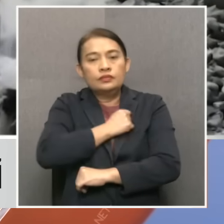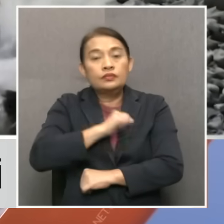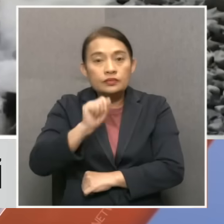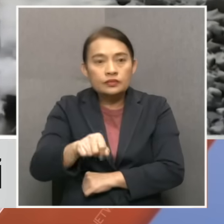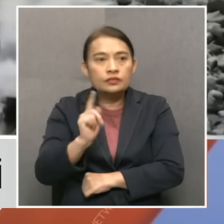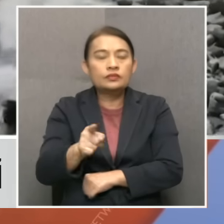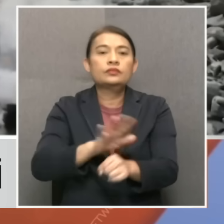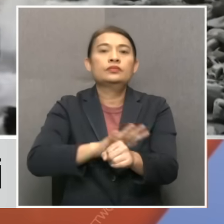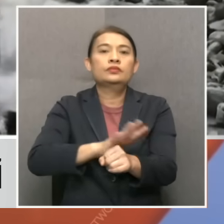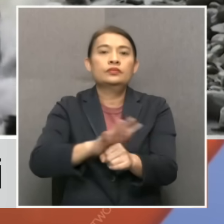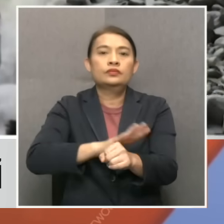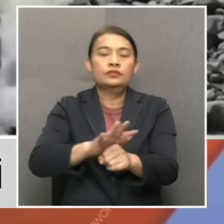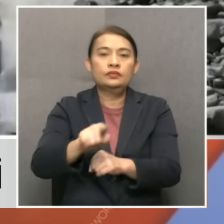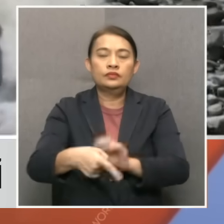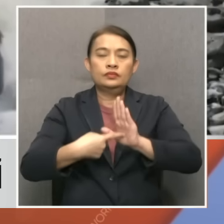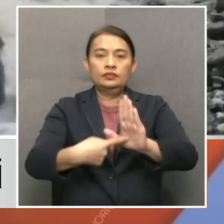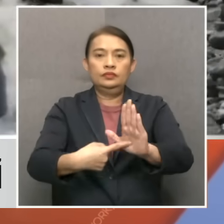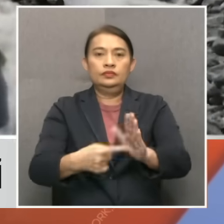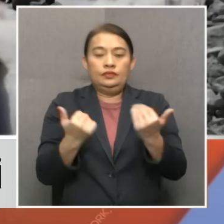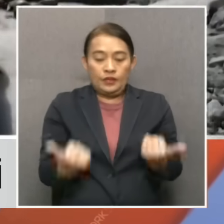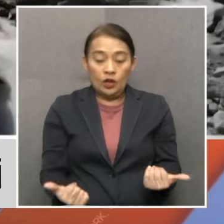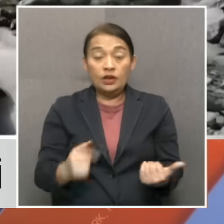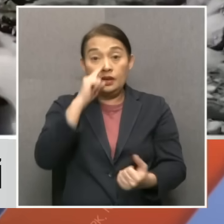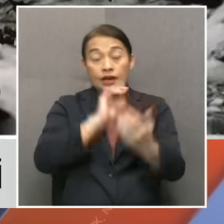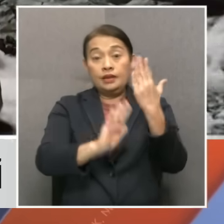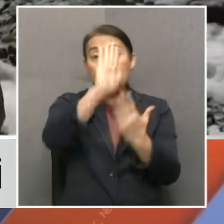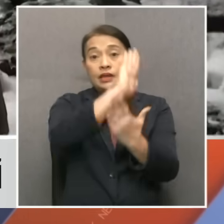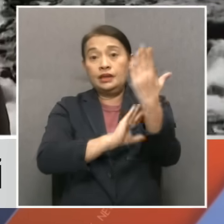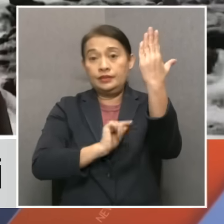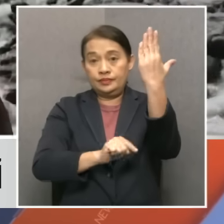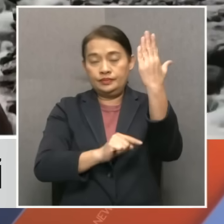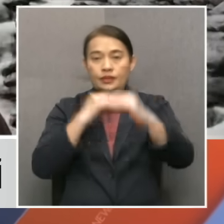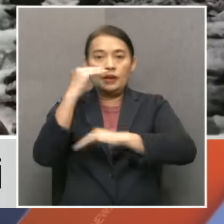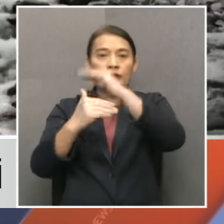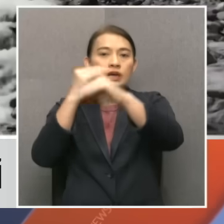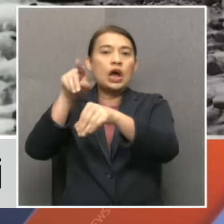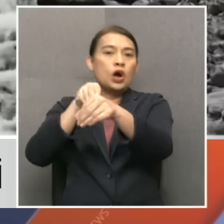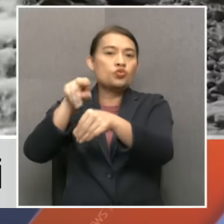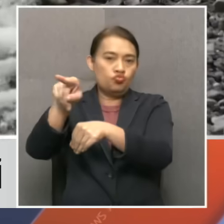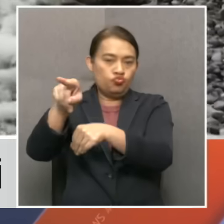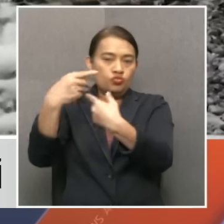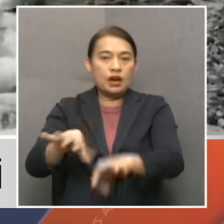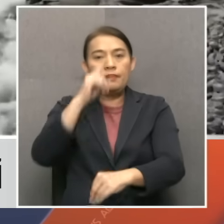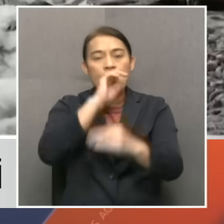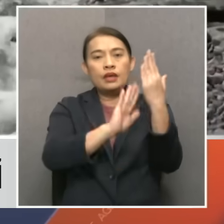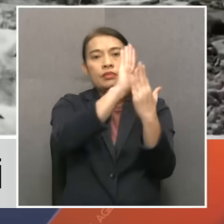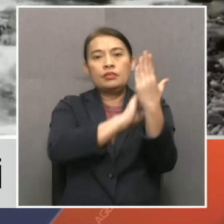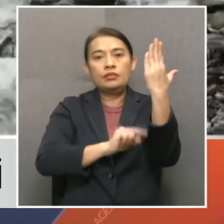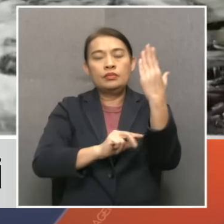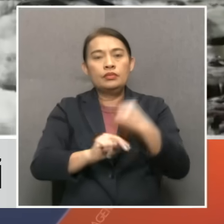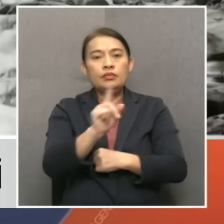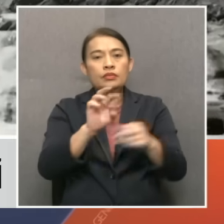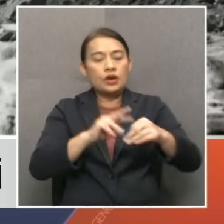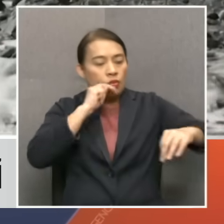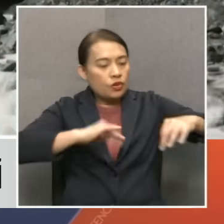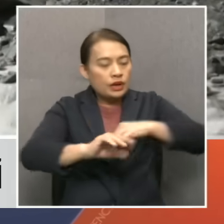ลางๆดีกว่านะครับเช่นยกตัวอย่างนะขณะนี้เองเนี่ยประเทศระหว่างกำลังพัฒนาหรือแม้แต่ประเทศไทยเนี่ยและประเทศที่ในหมู่เกาะแปซิฟิกอ่ะเ